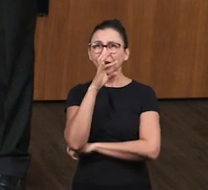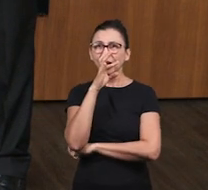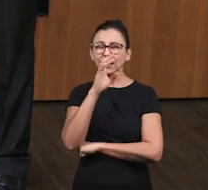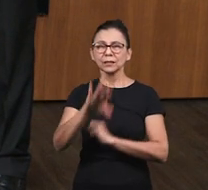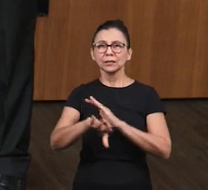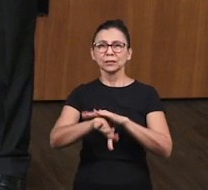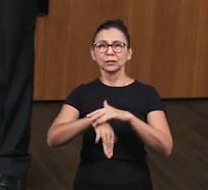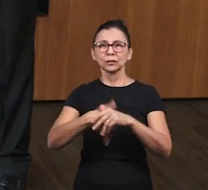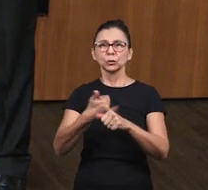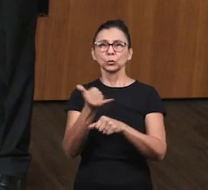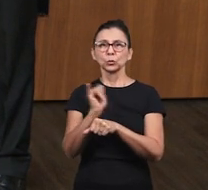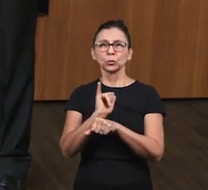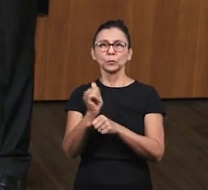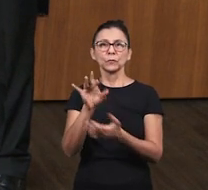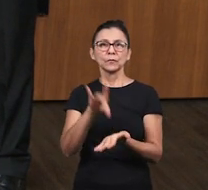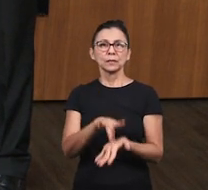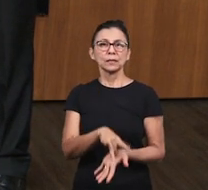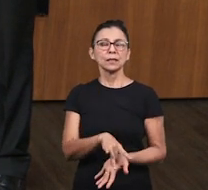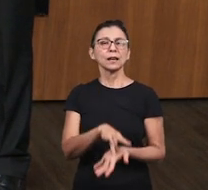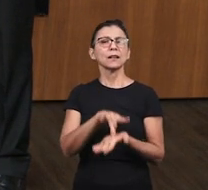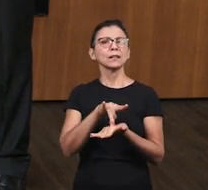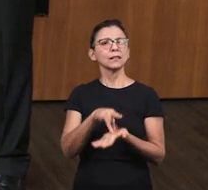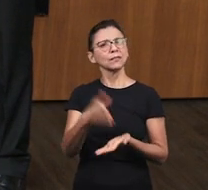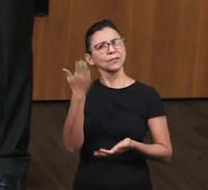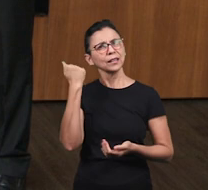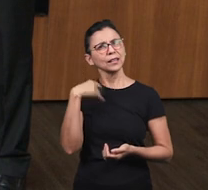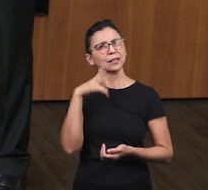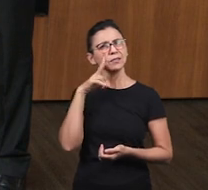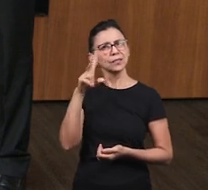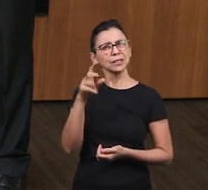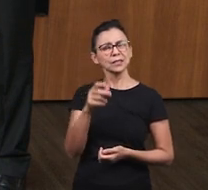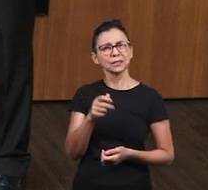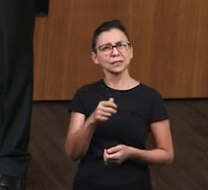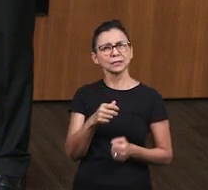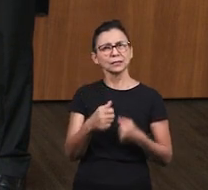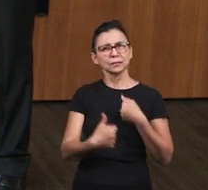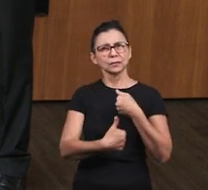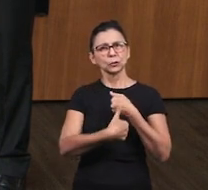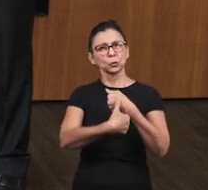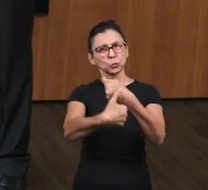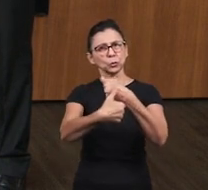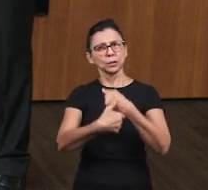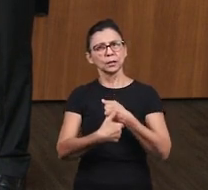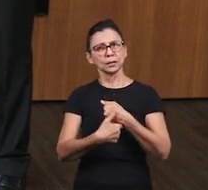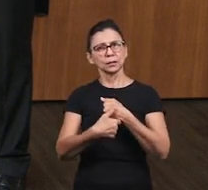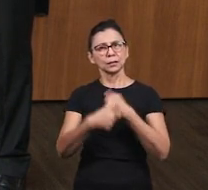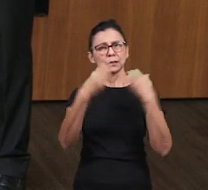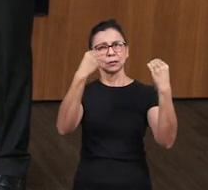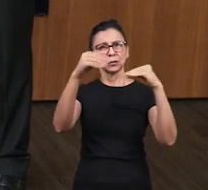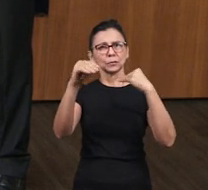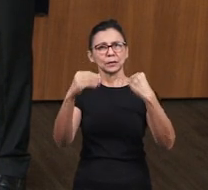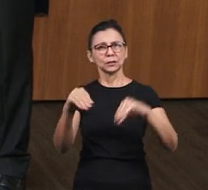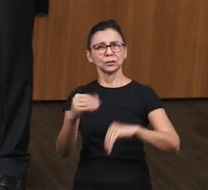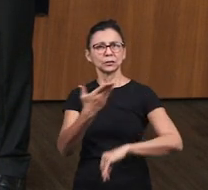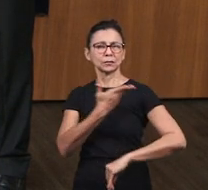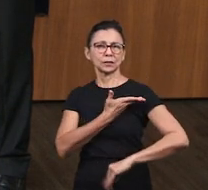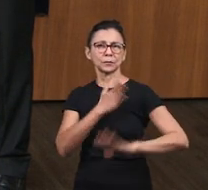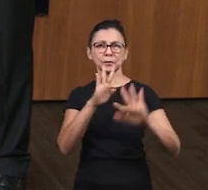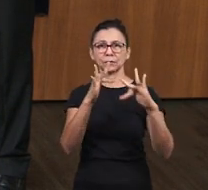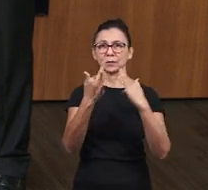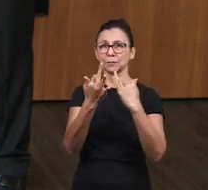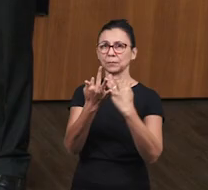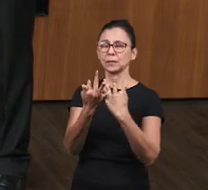assister à nouveau cette programmation de notre canal officiel de YouTube, assister Partagez avec les membres de votre